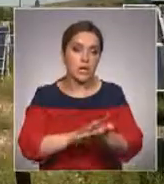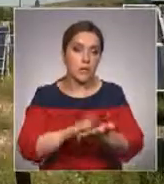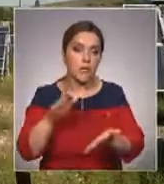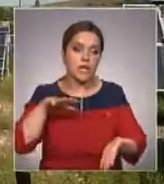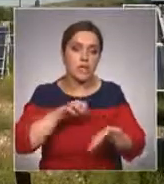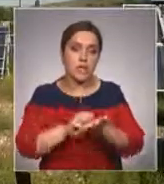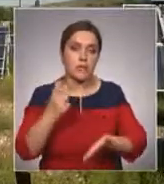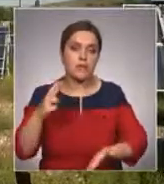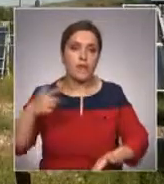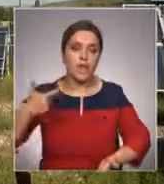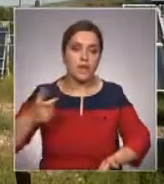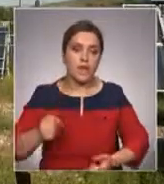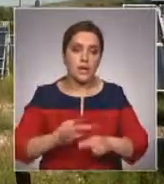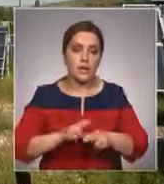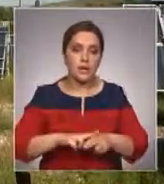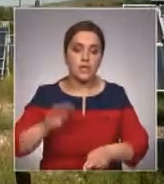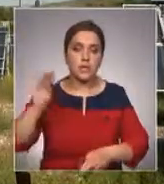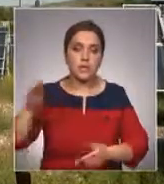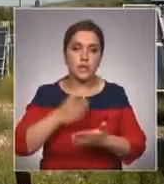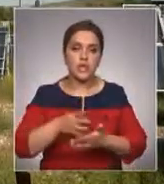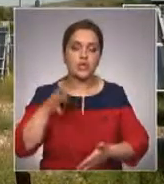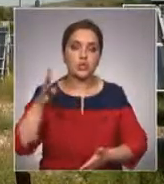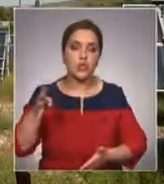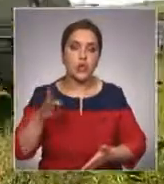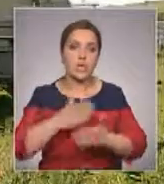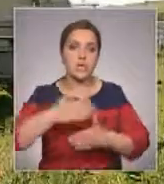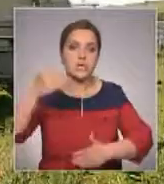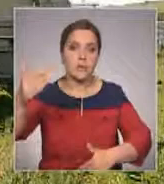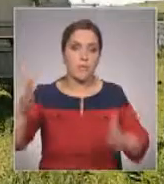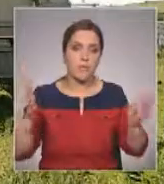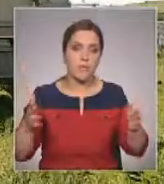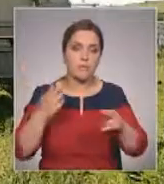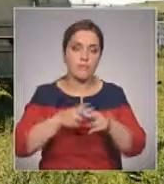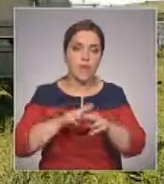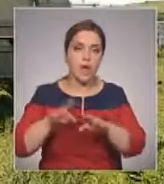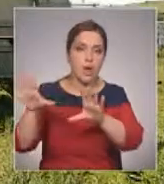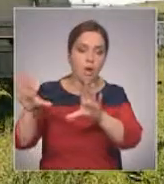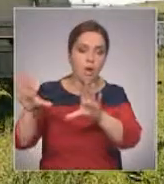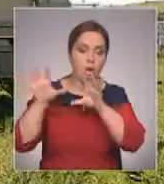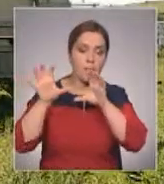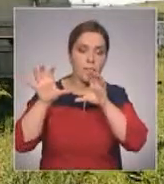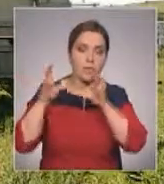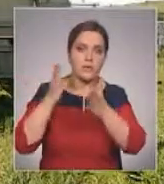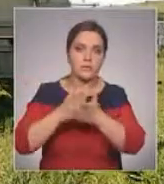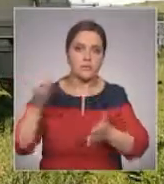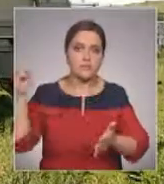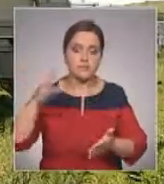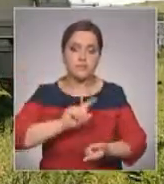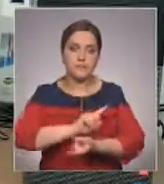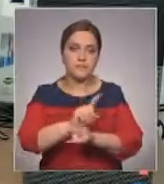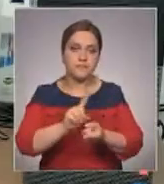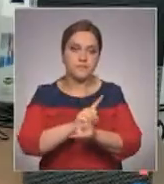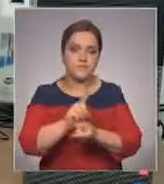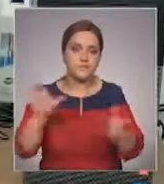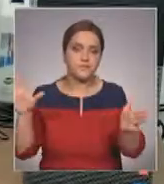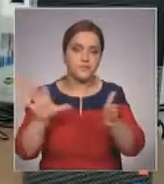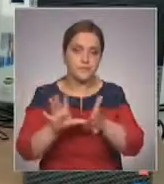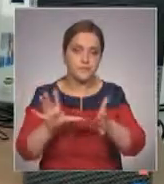На этой территории установлено около 4000 панелей, которые улавливают солнечный свет и преобразуют его в электроэнергию.